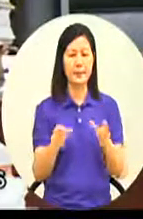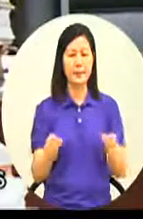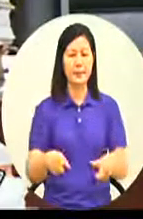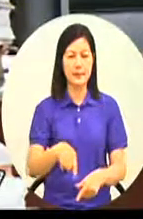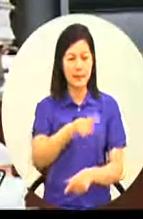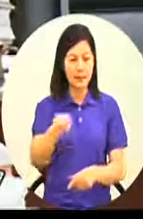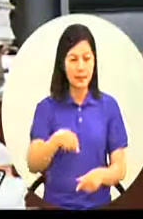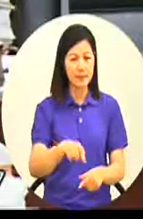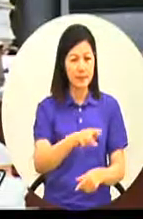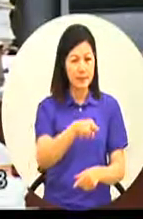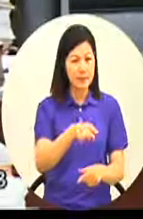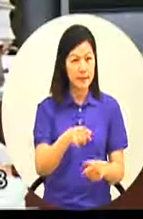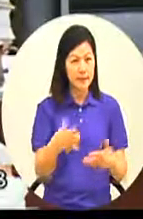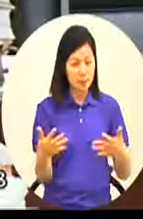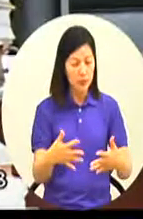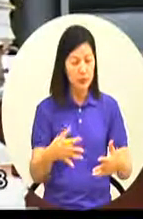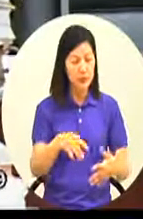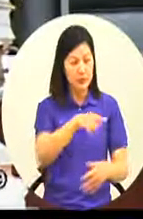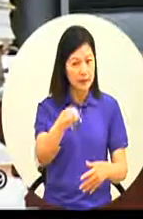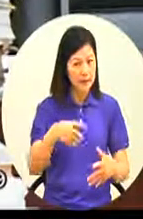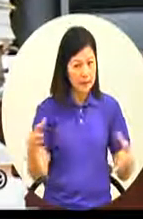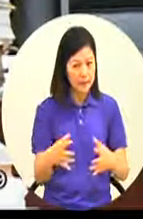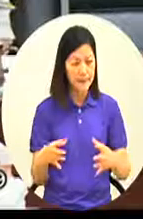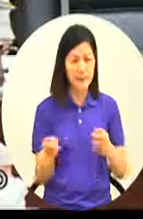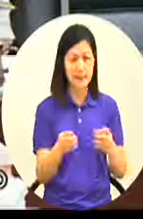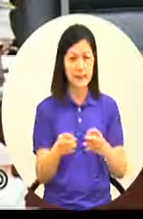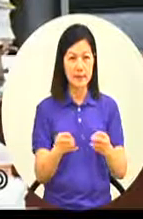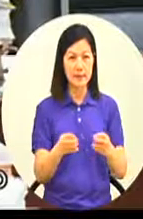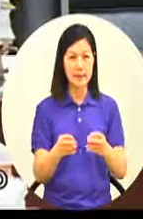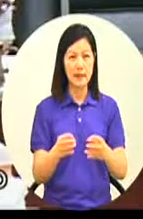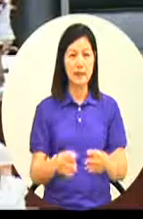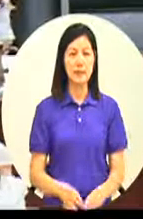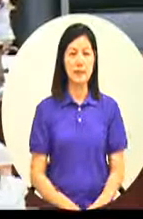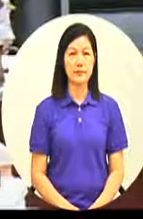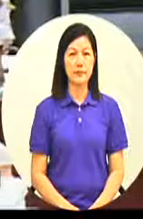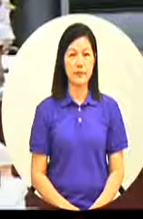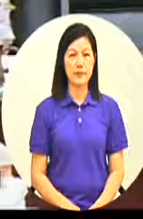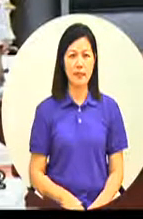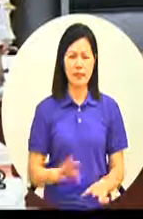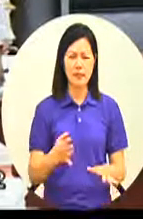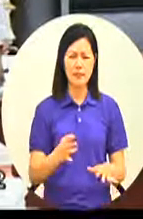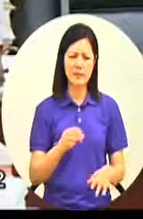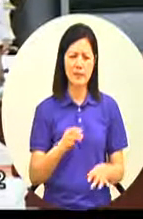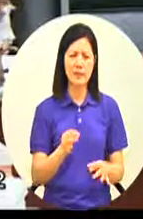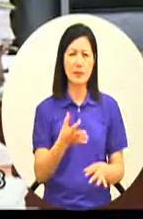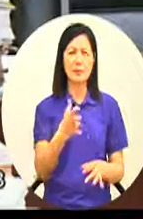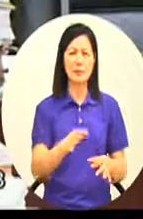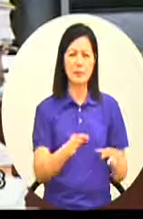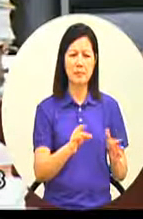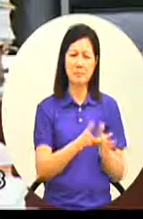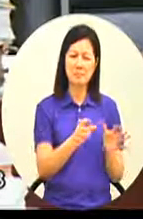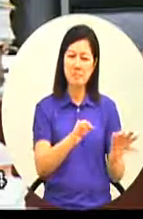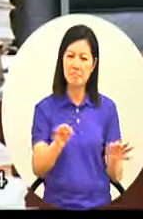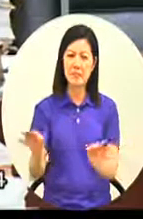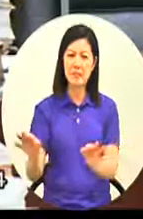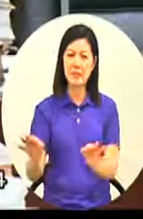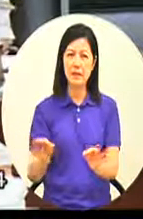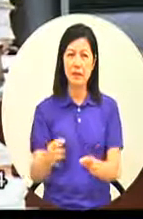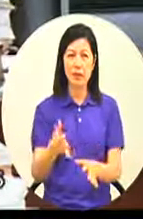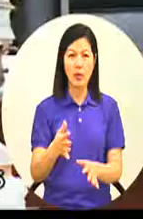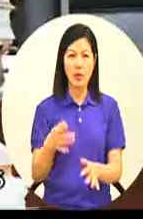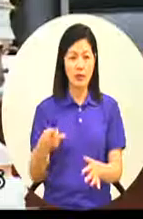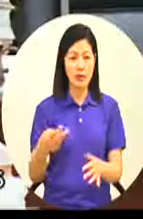起讨论，但是是要理性的在家讨论，然后为什么盖在那里的必要的好处是什么，那如果要